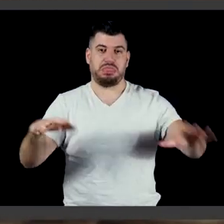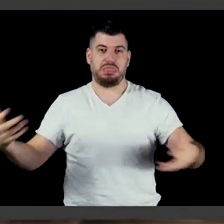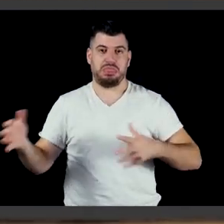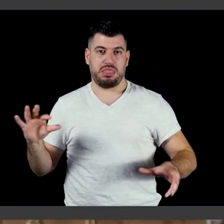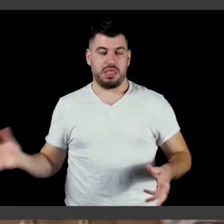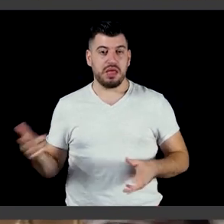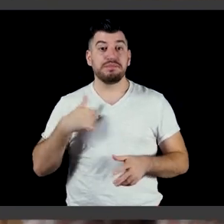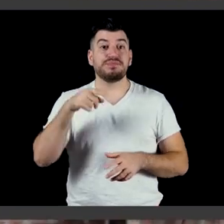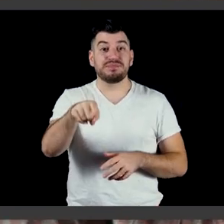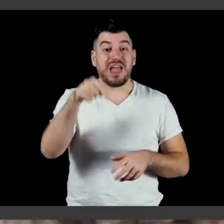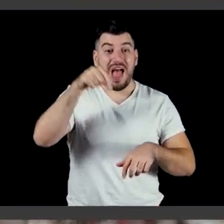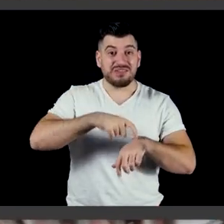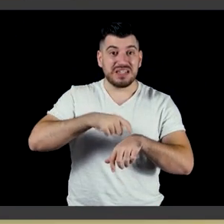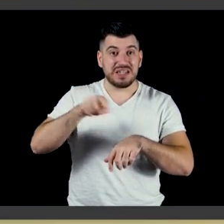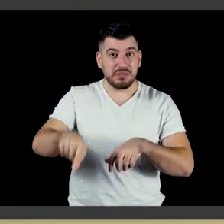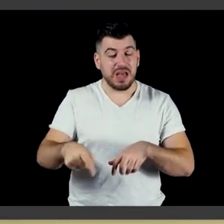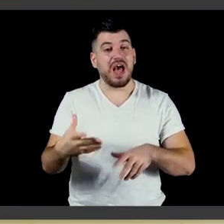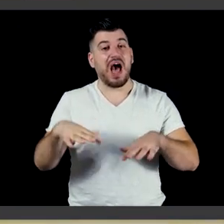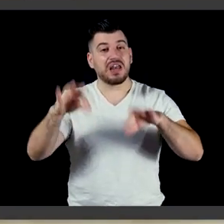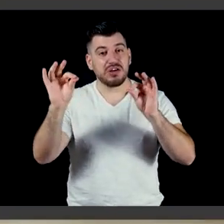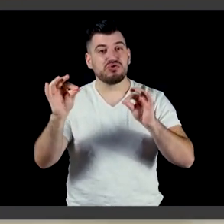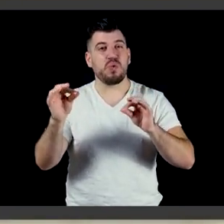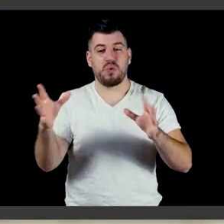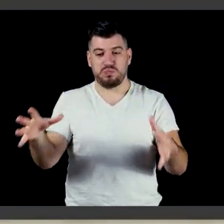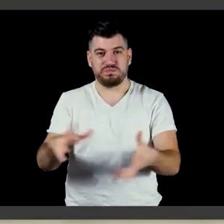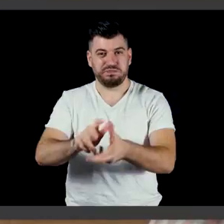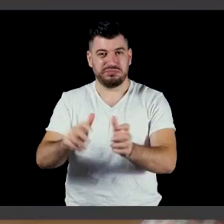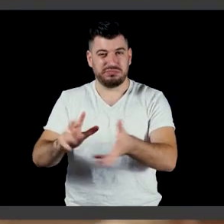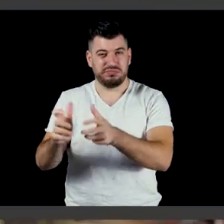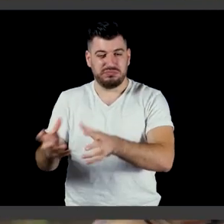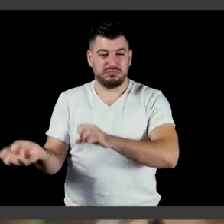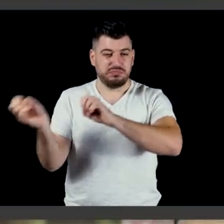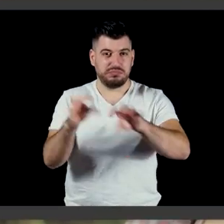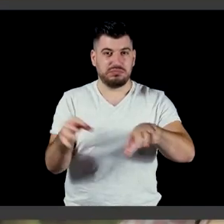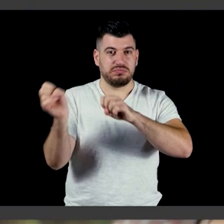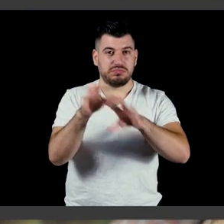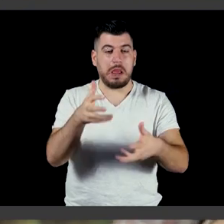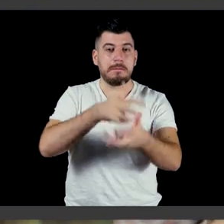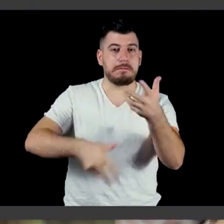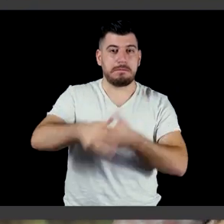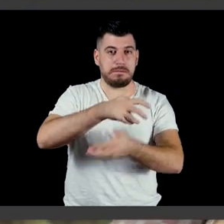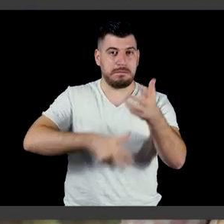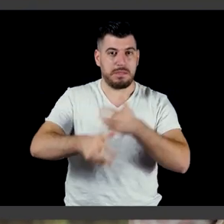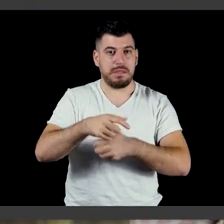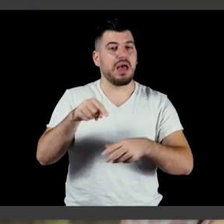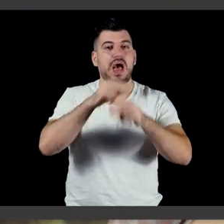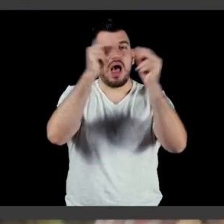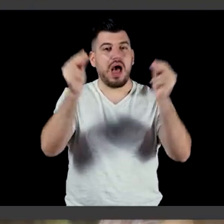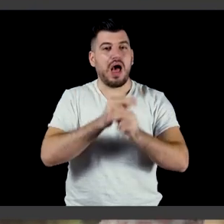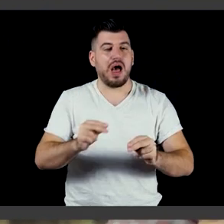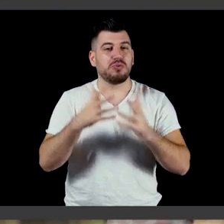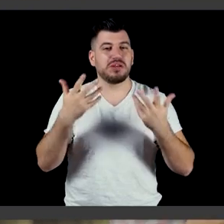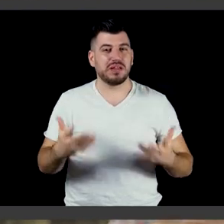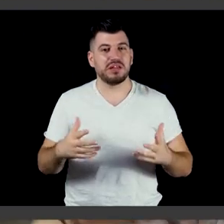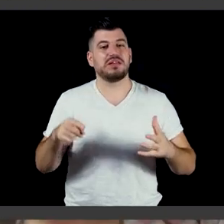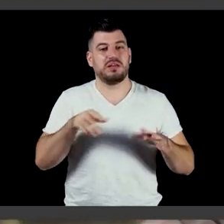σημείο αρχίζω και βάζω λίγο-λίγο χούφτα-χούφτα μέσα στο μείγμα. Με αυτόν τον τρόπο δεν θα ενωθούν τα φύλλα μεταξύ τους και θα ψηθούν σωστά και η γέμιση